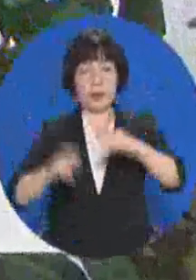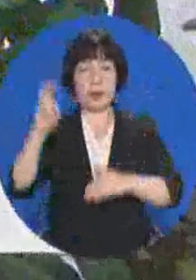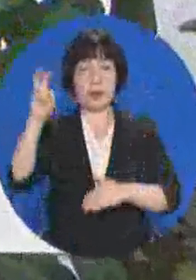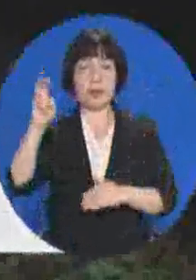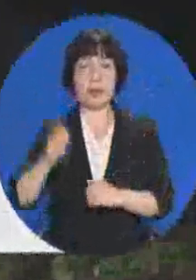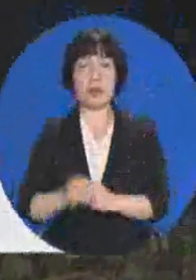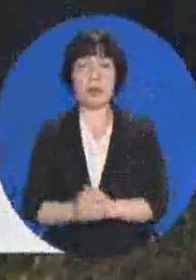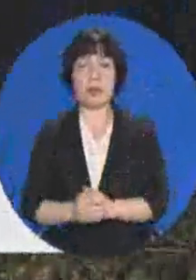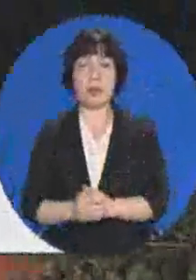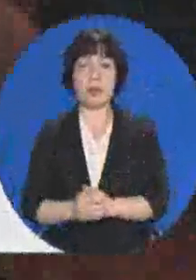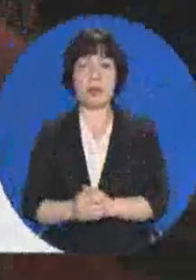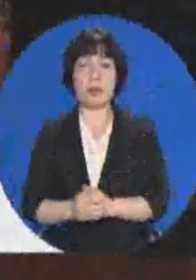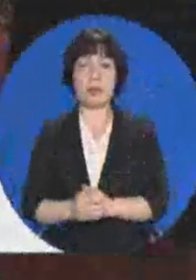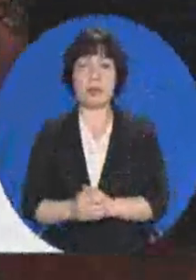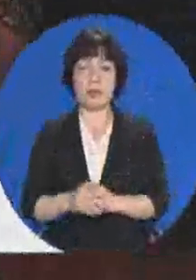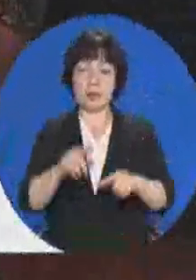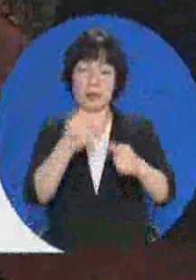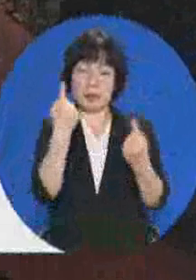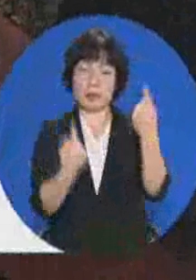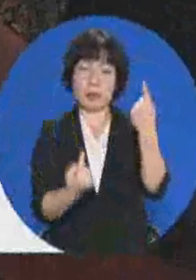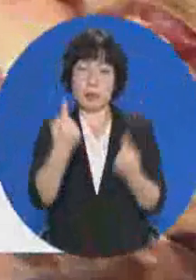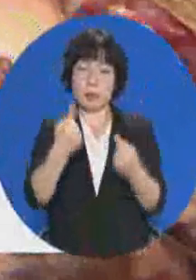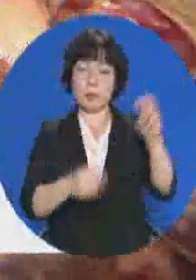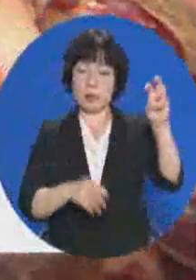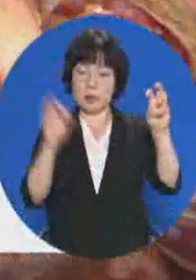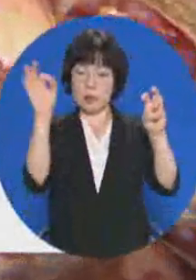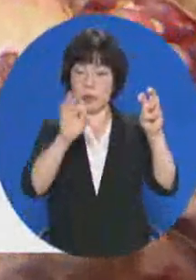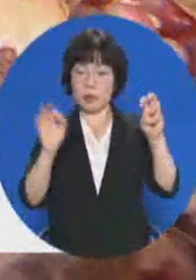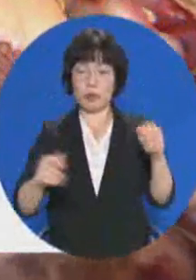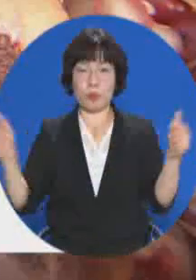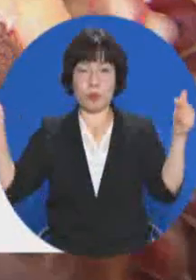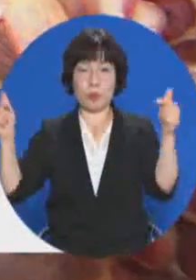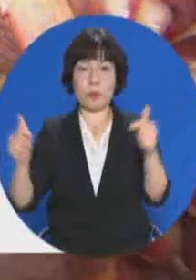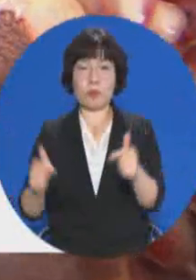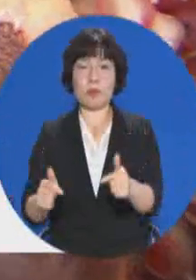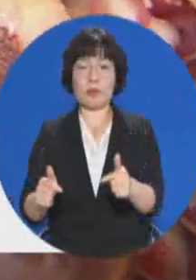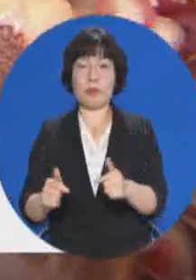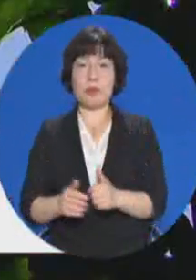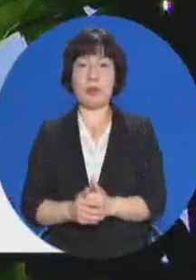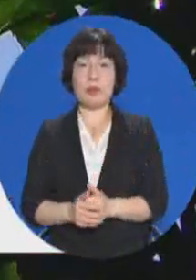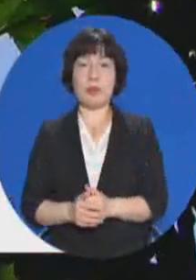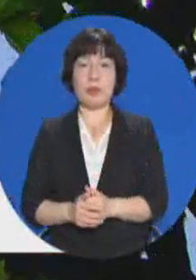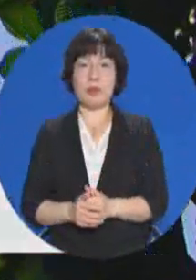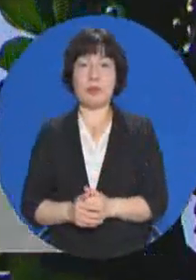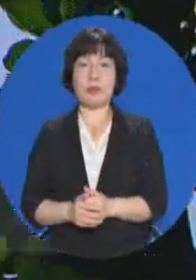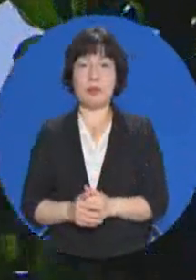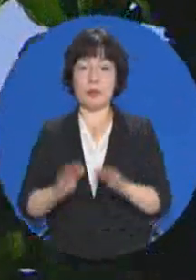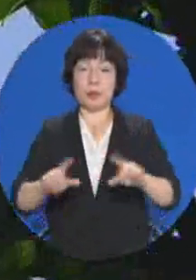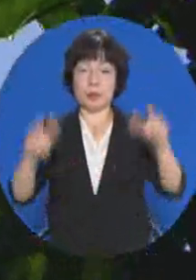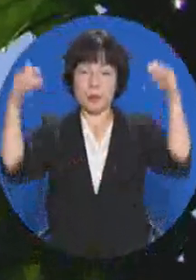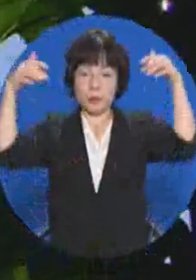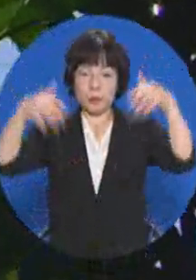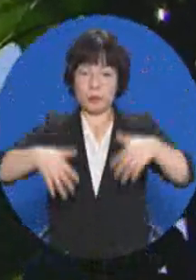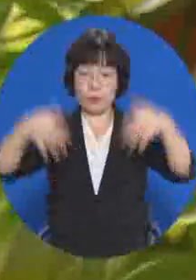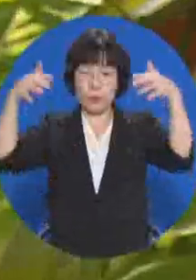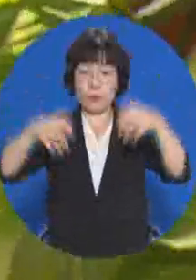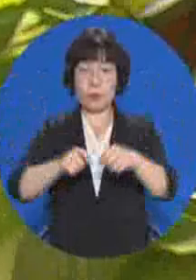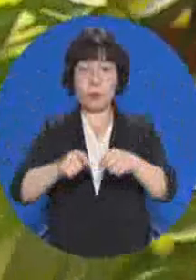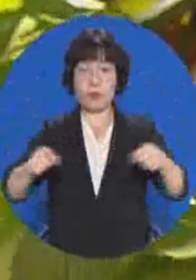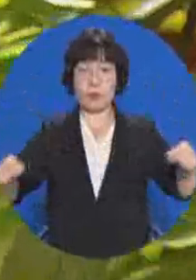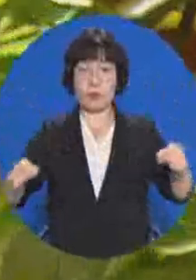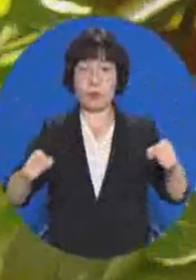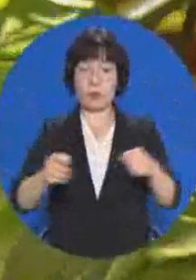보입니다. 평년 생산량의 30% 수준에 불과합니다. 올해 유난히 길었던 장마로